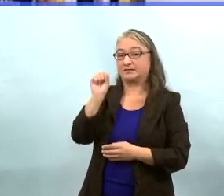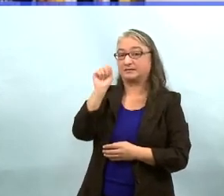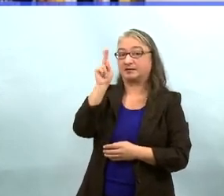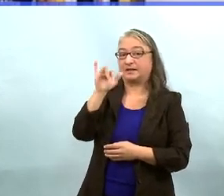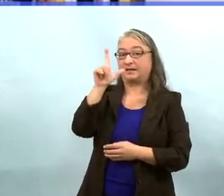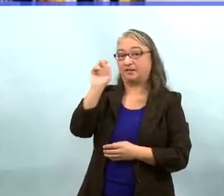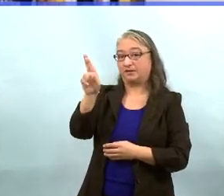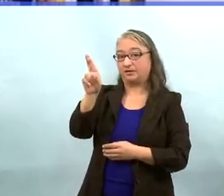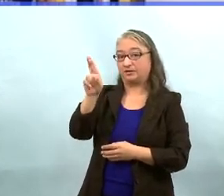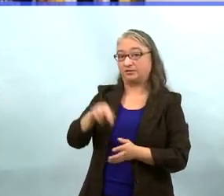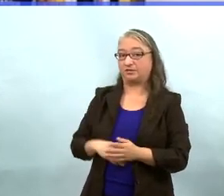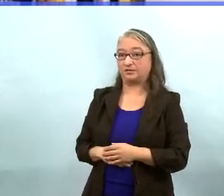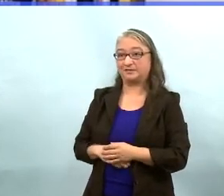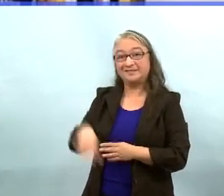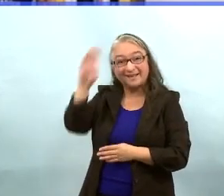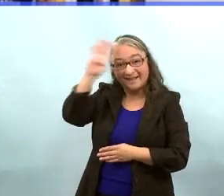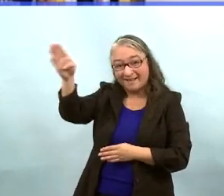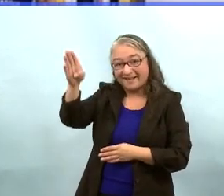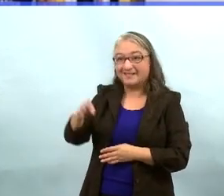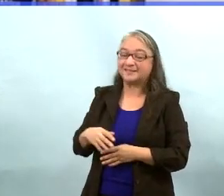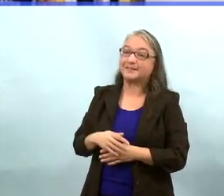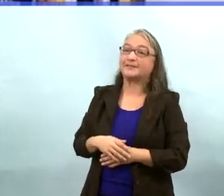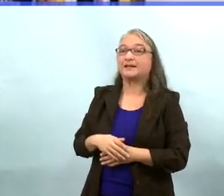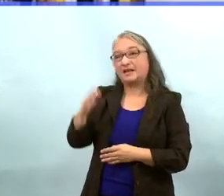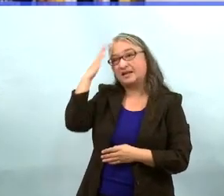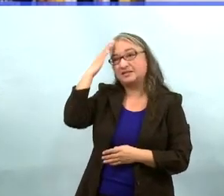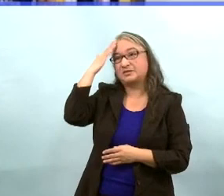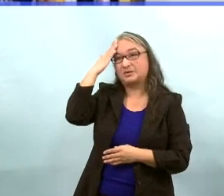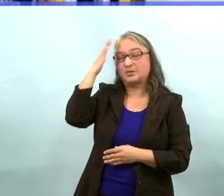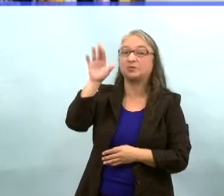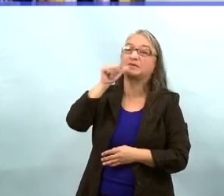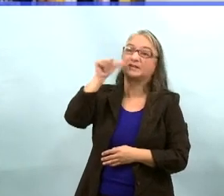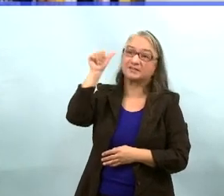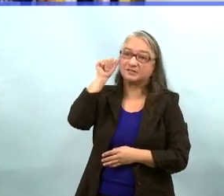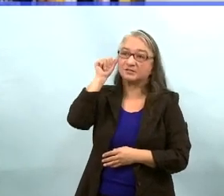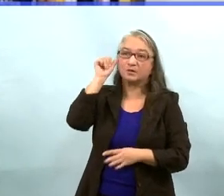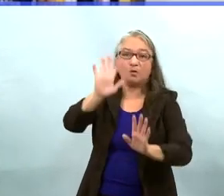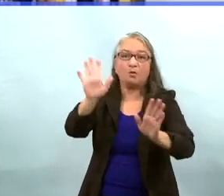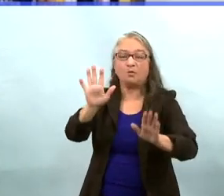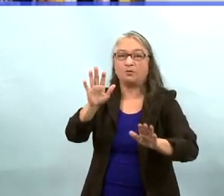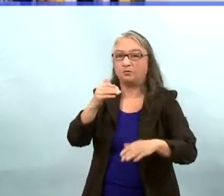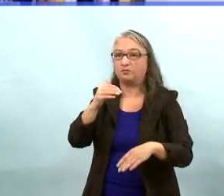Bonjour, Dr. Rimer. Je sais que je vous ai demandé ça la semaine dernière.